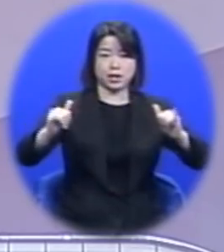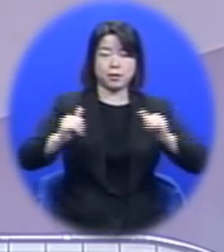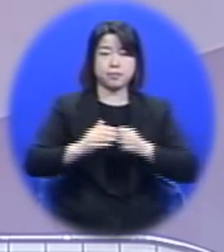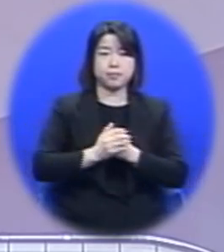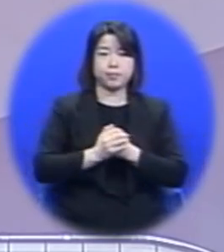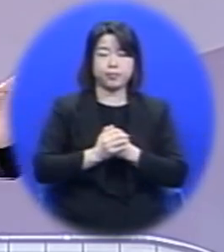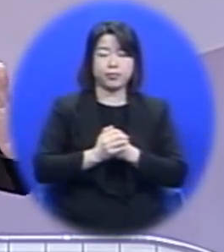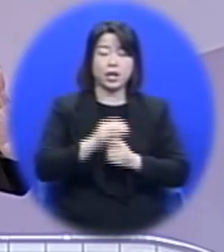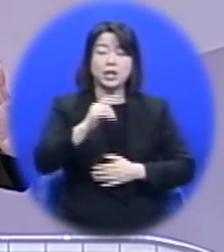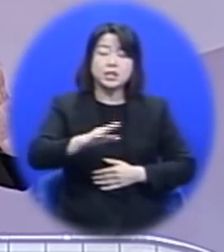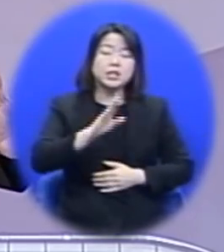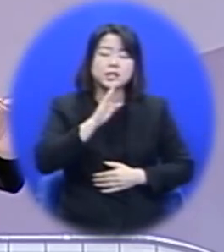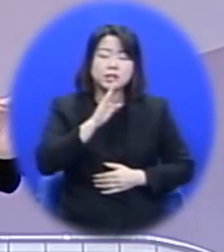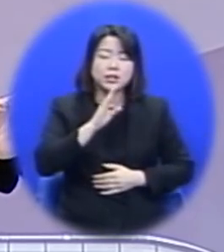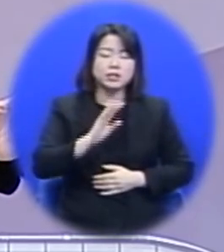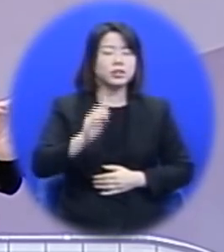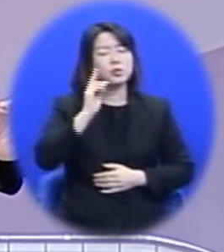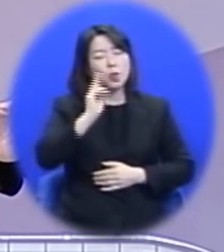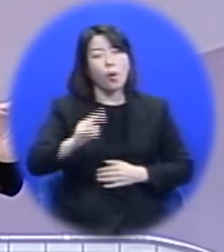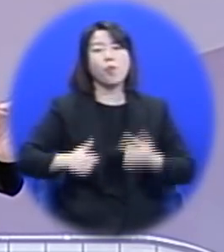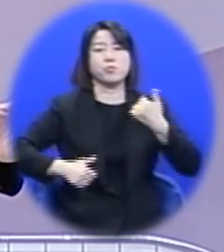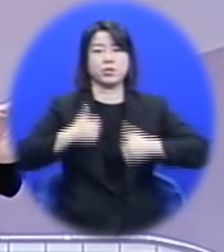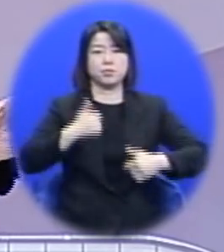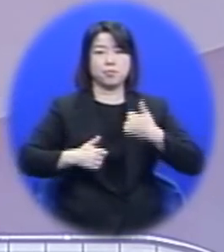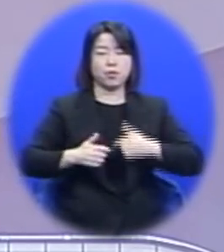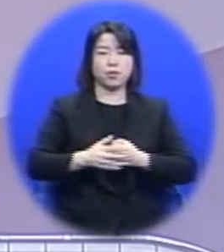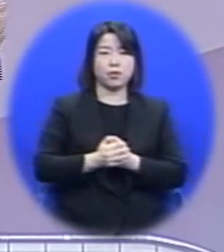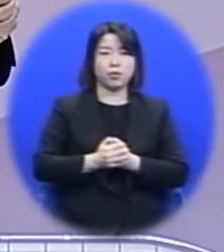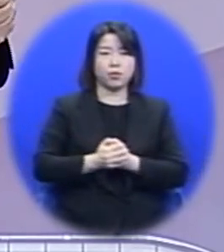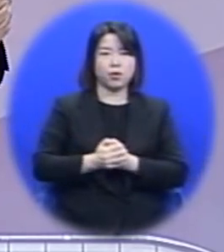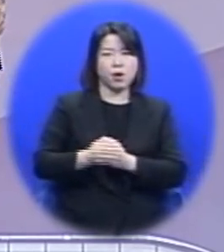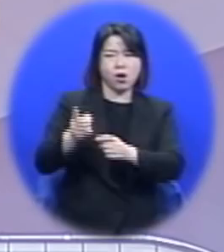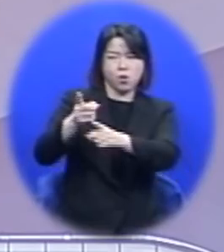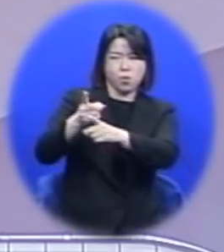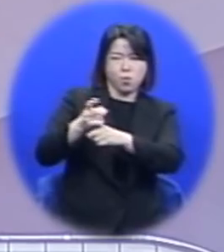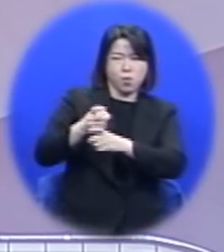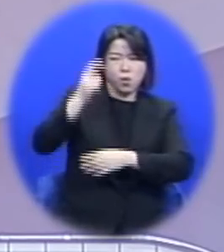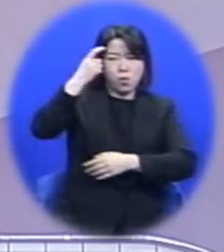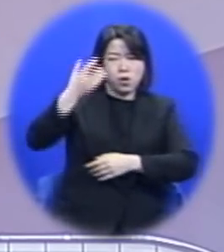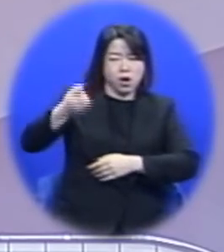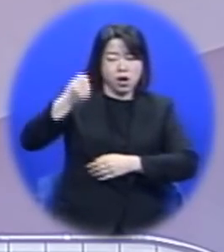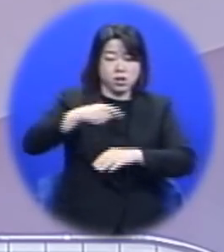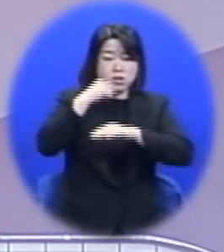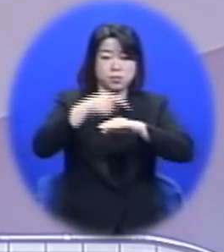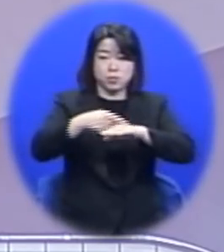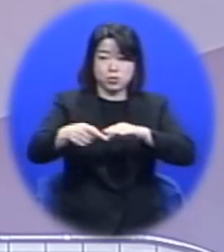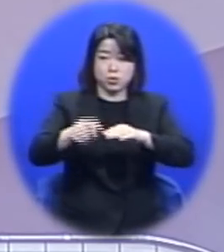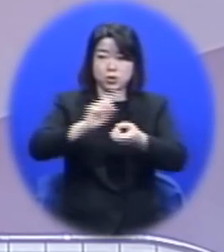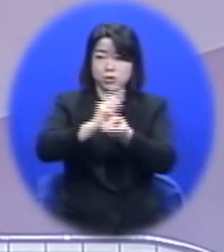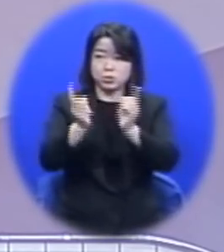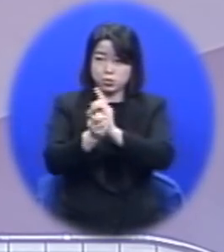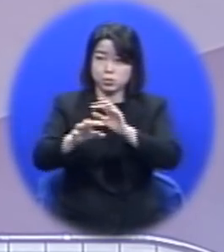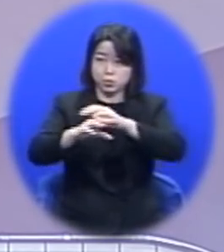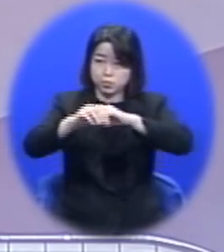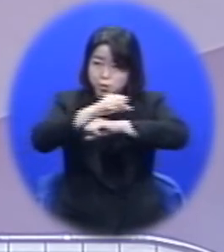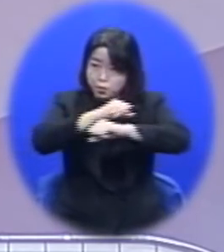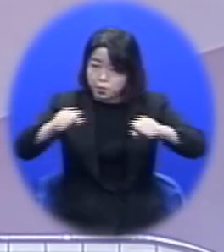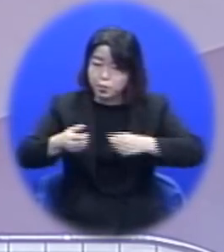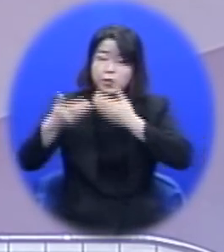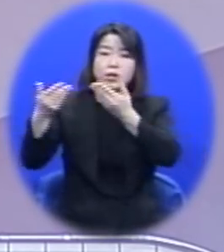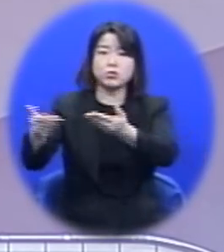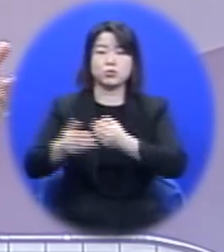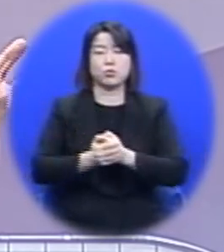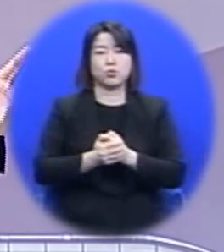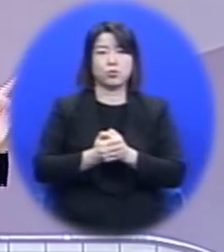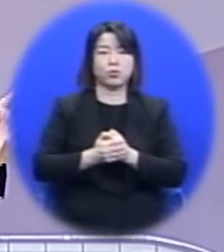이 사실이 너무 기쁜 거예요. 원수로 여겼던 민족이 서로 화해하고 우리가 일본에